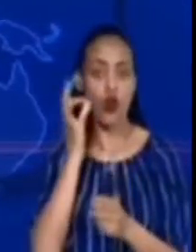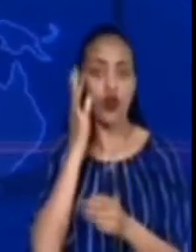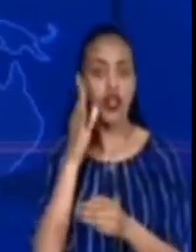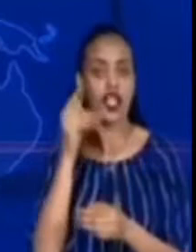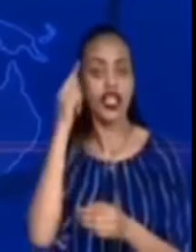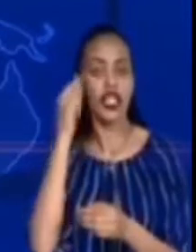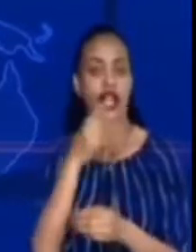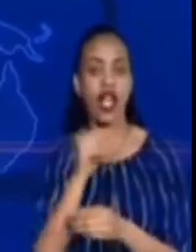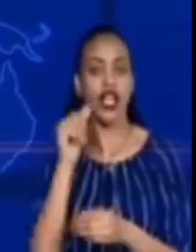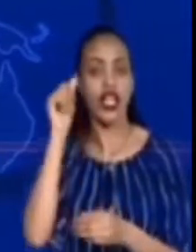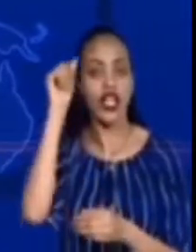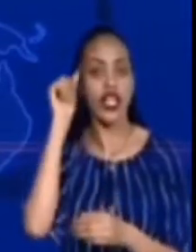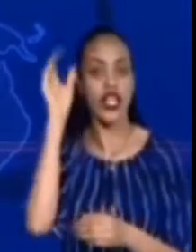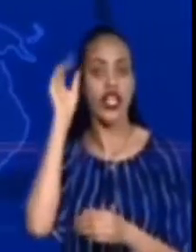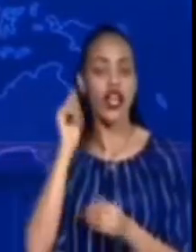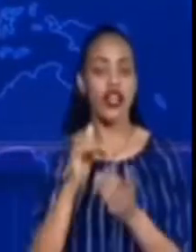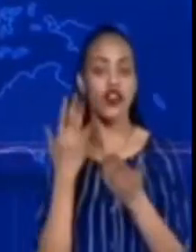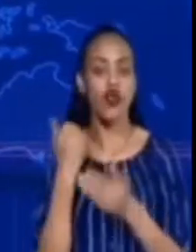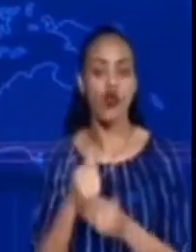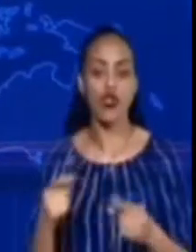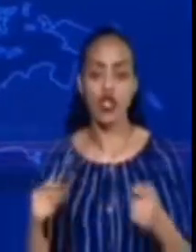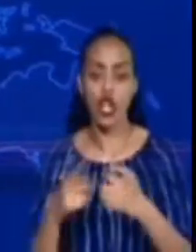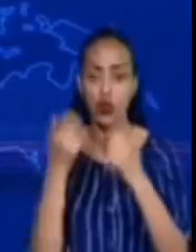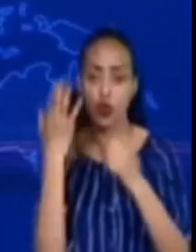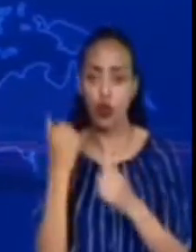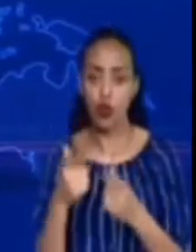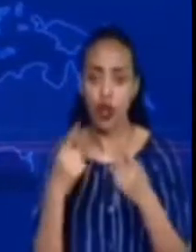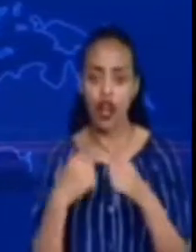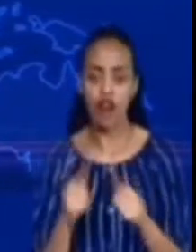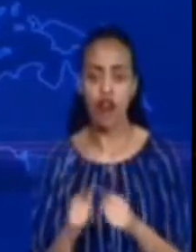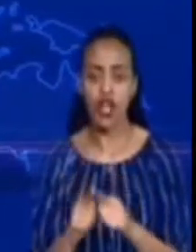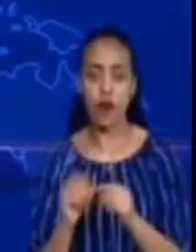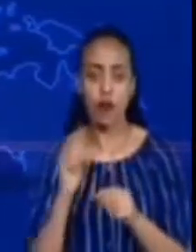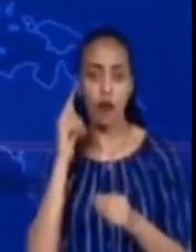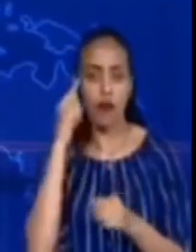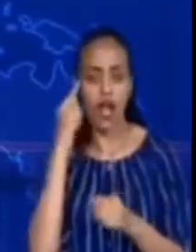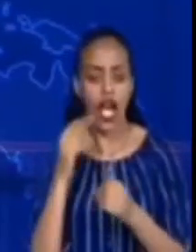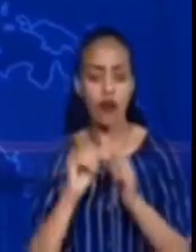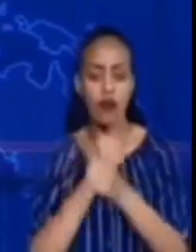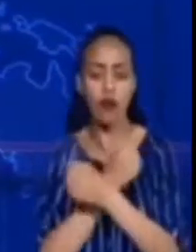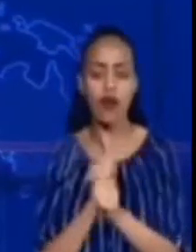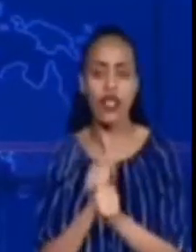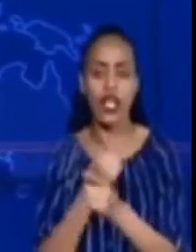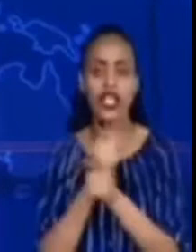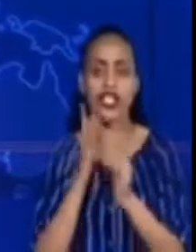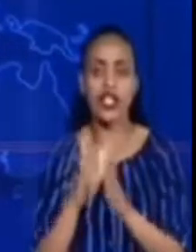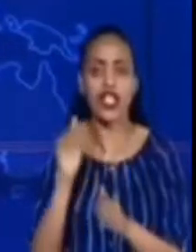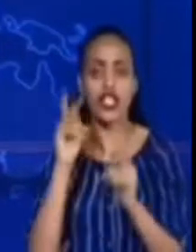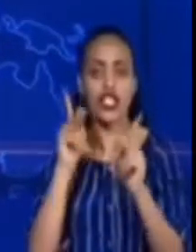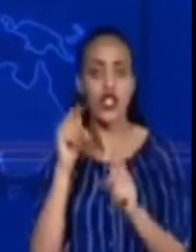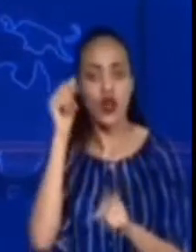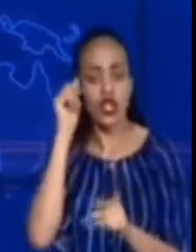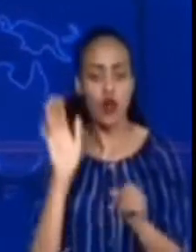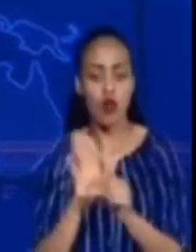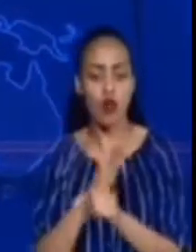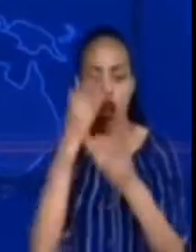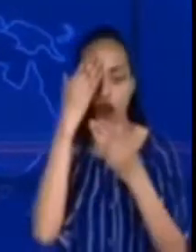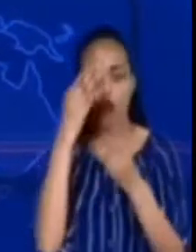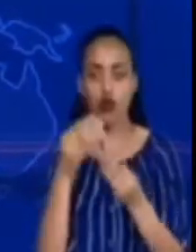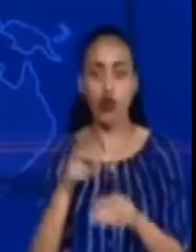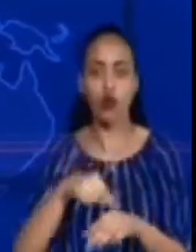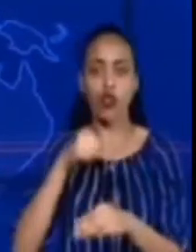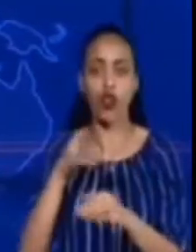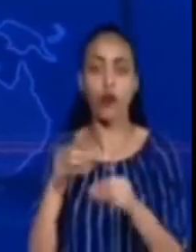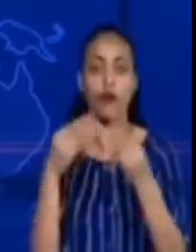ቆሻሻ አንተ እበት አንተ ዘር የሌለ ዘር ማንዘር መቼም ልጆች አድጎ ሰው ማይሆኑ እኔ